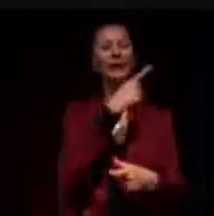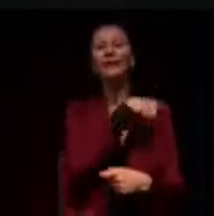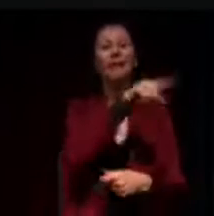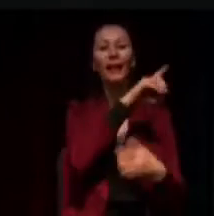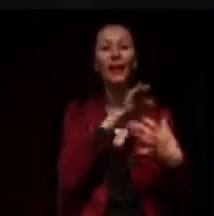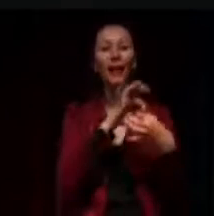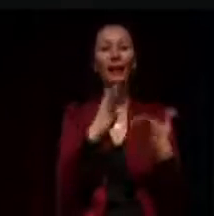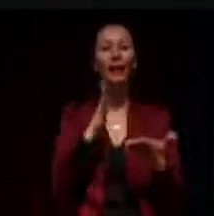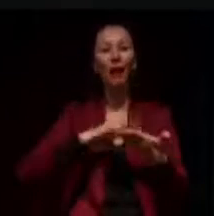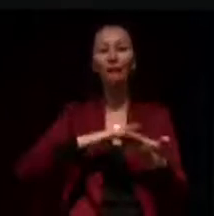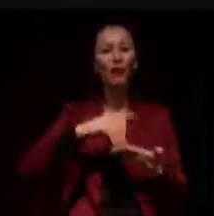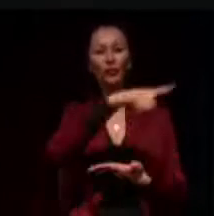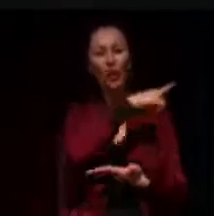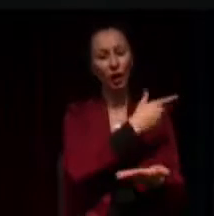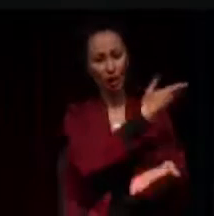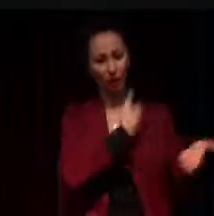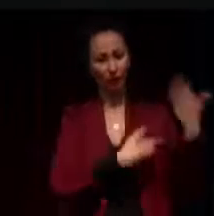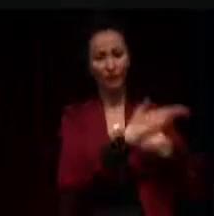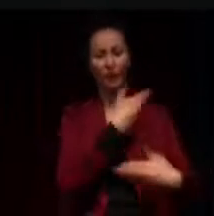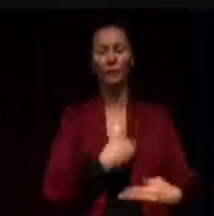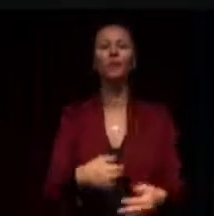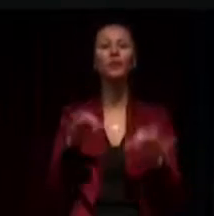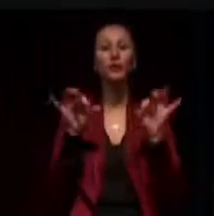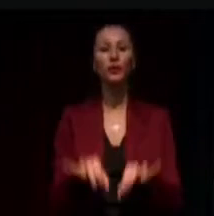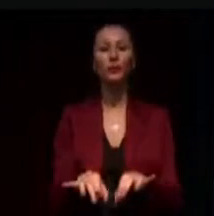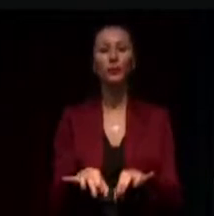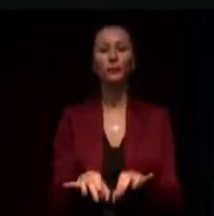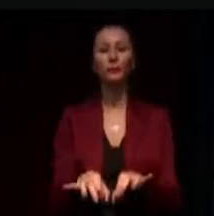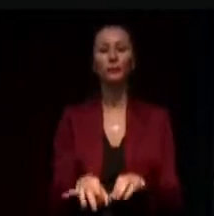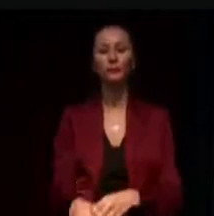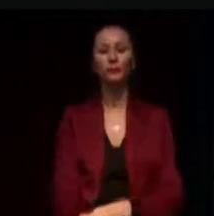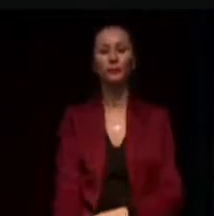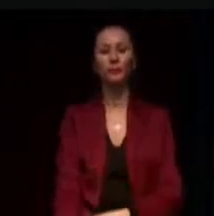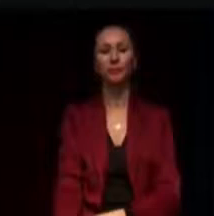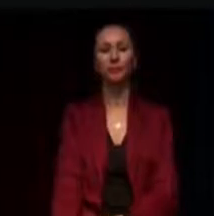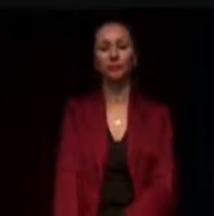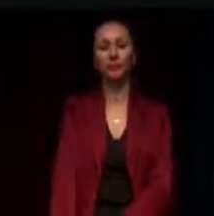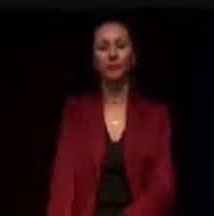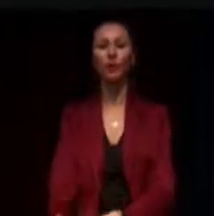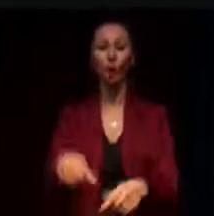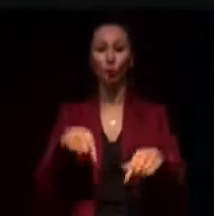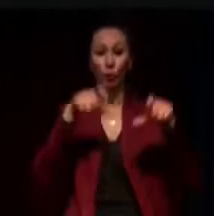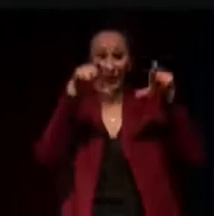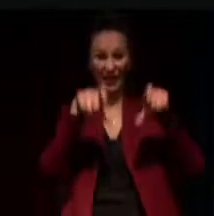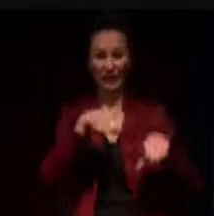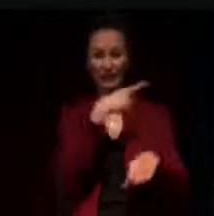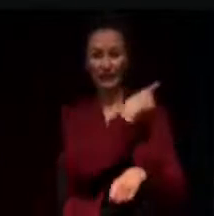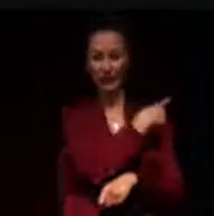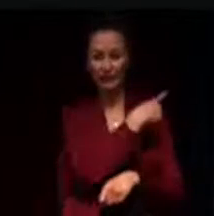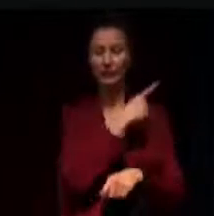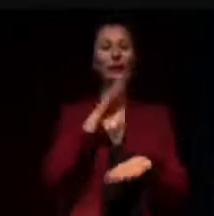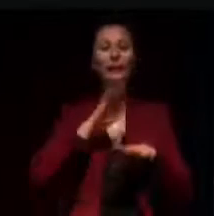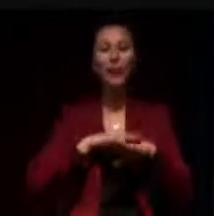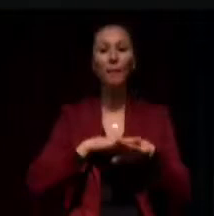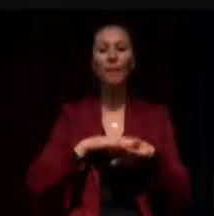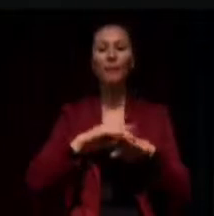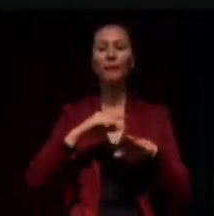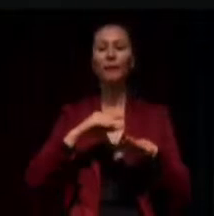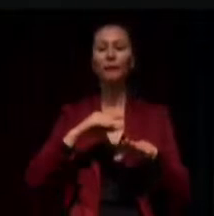ilgili arkadaşlar bize Armandalı'yı anlatırlar. Şimdi bu tesis yaptığı